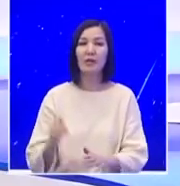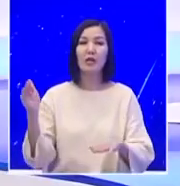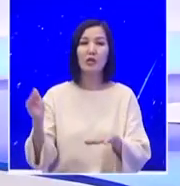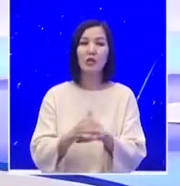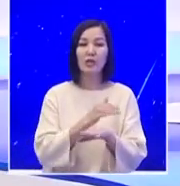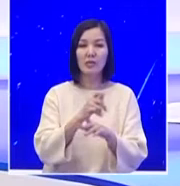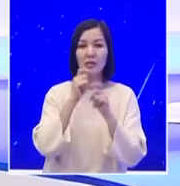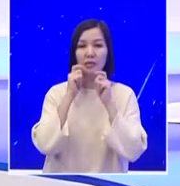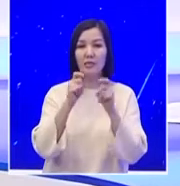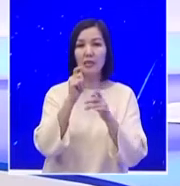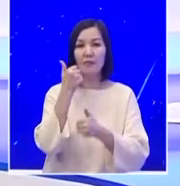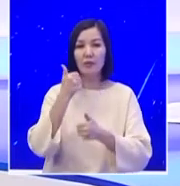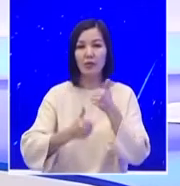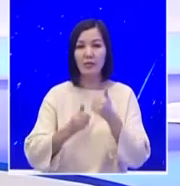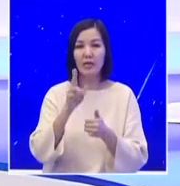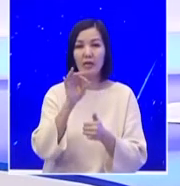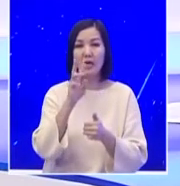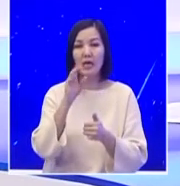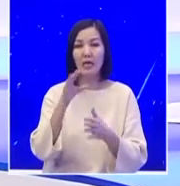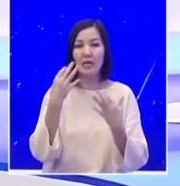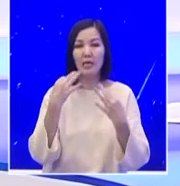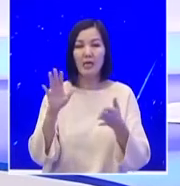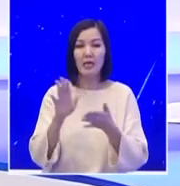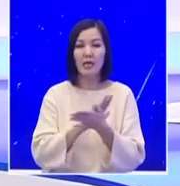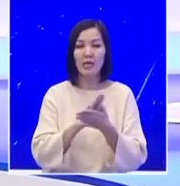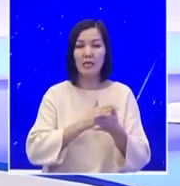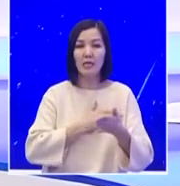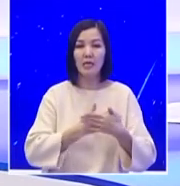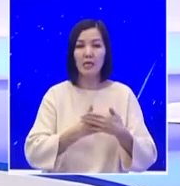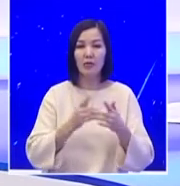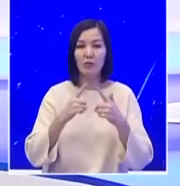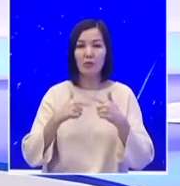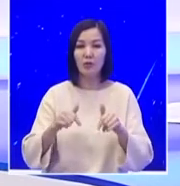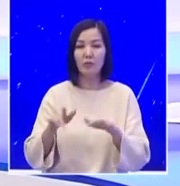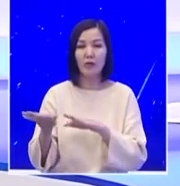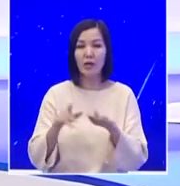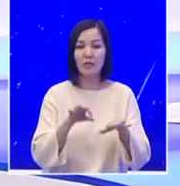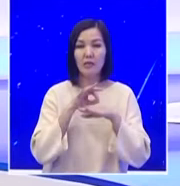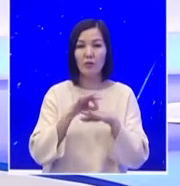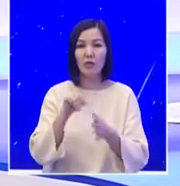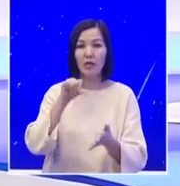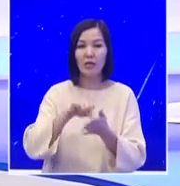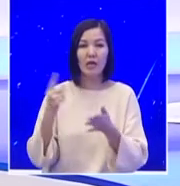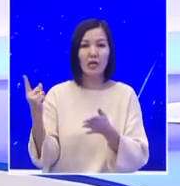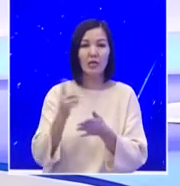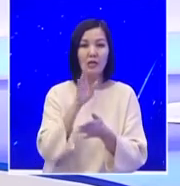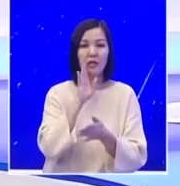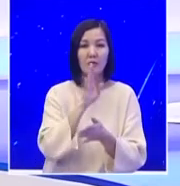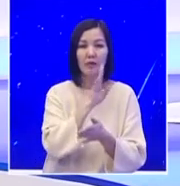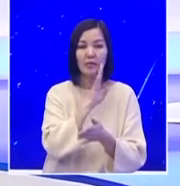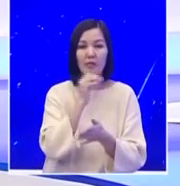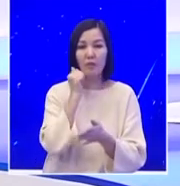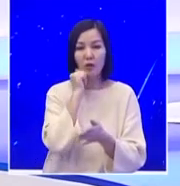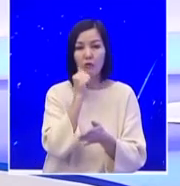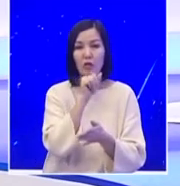Жақсылық істеп жарысайық. Кеген ауылында еріктілердің ұйымдастыруымен осындай акция өтті. Акцияда қатысушылар жалғыз баста қарияларға барды.